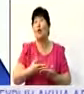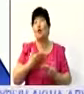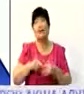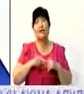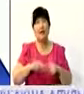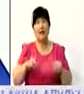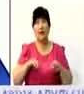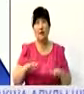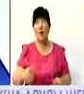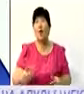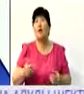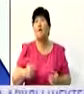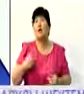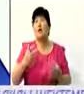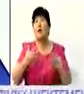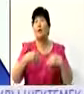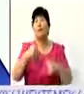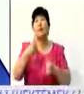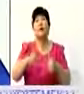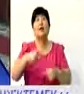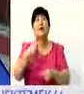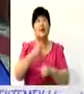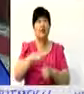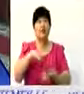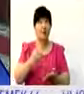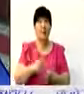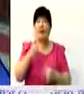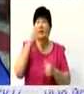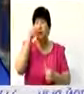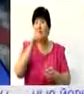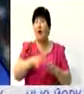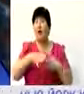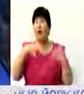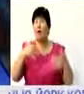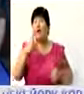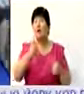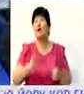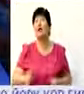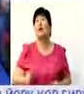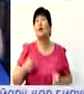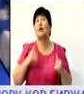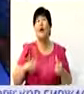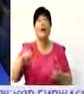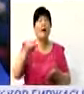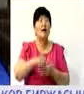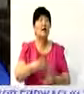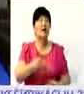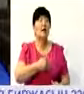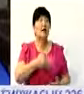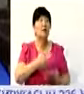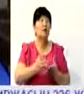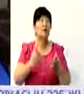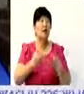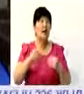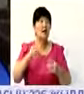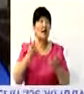насихаттау мерейлі отбасы байқауының негізі болып табылады. Жылдан жылға ауқымды конкурстың мәртебесі өсіп, қатысуға ниет білдіруші